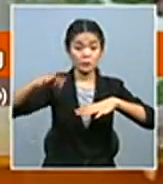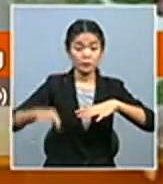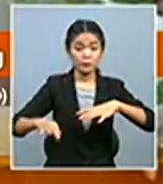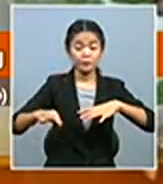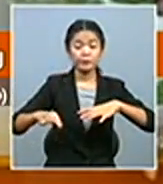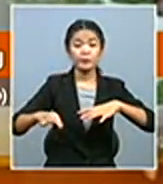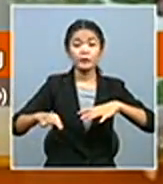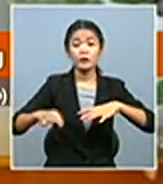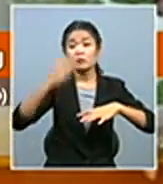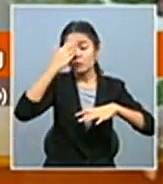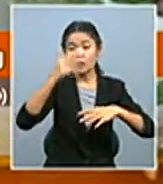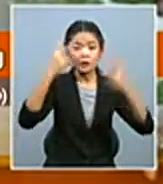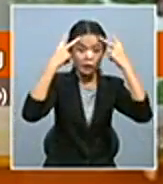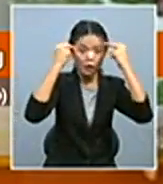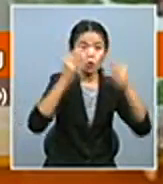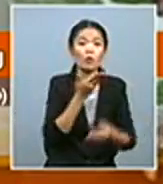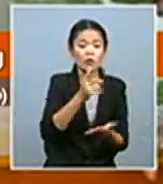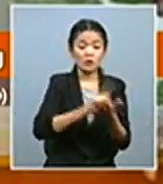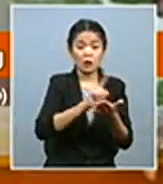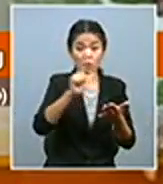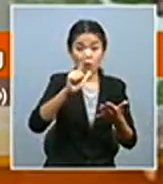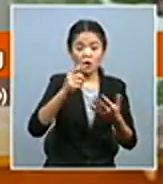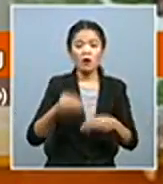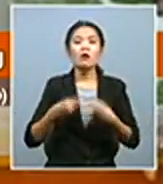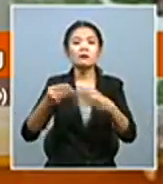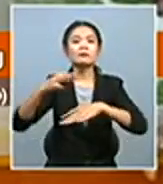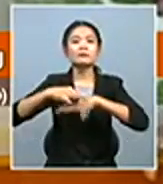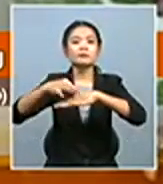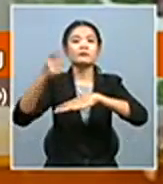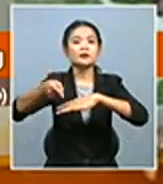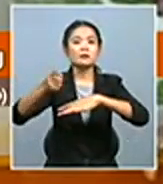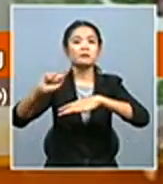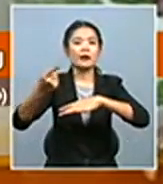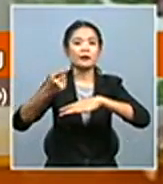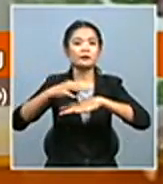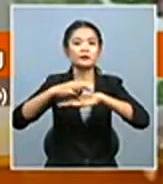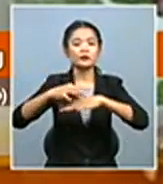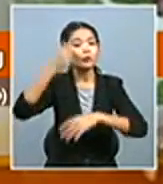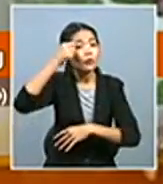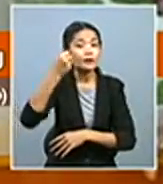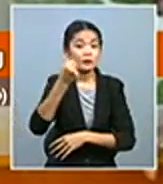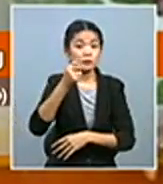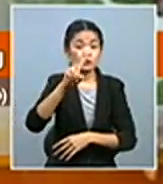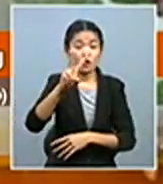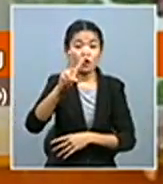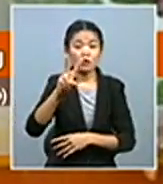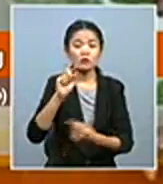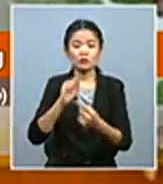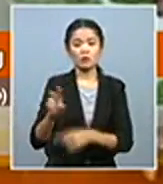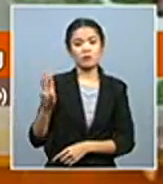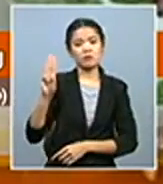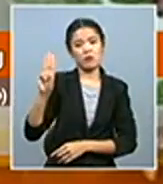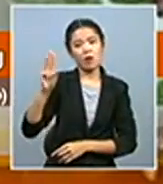เนื่องจากนายกรัฐมนตรีลาออกนะคะก็ได้รับการแต่งตั้งในตำแหน่งเดิมอีกสมัยหนึ่งค่ะดำรงตำแหน่งได้12วันแล้วก็ได้เข้าเฝ้าถวายสัตย์ปฏิญาณต